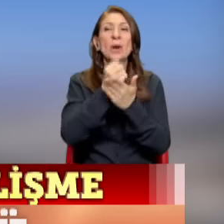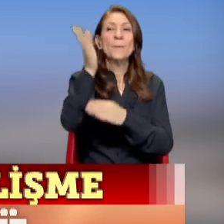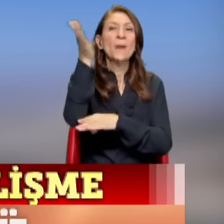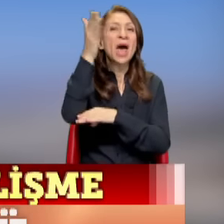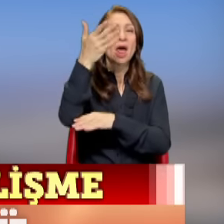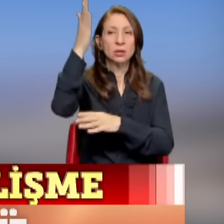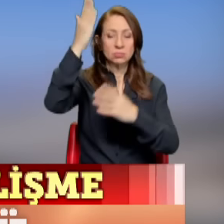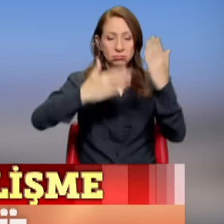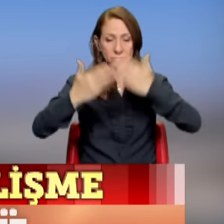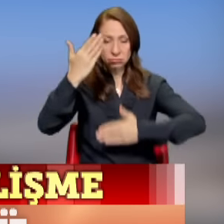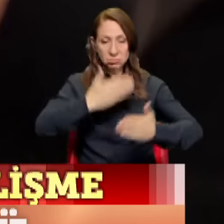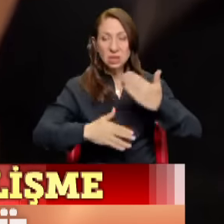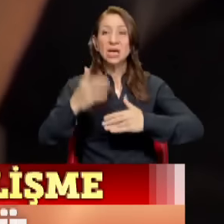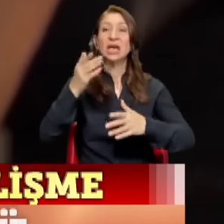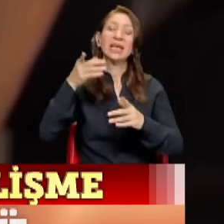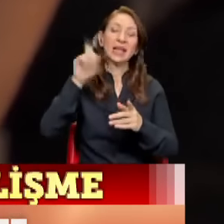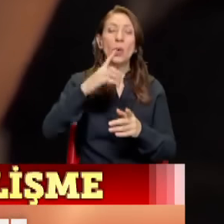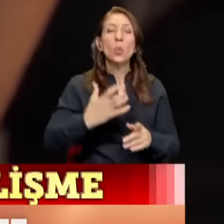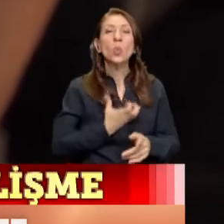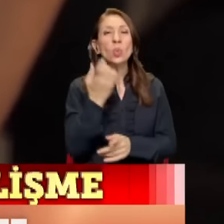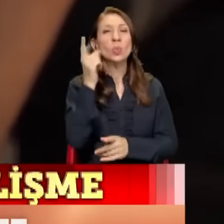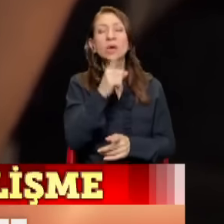günlük siyah bayrak